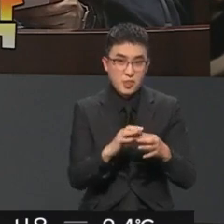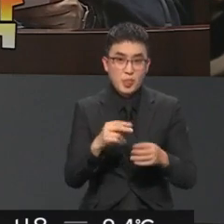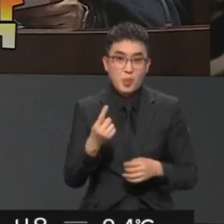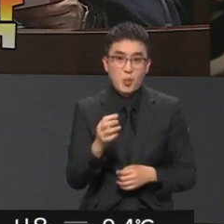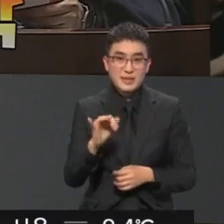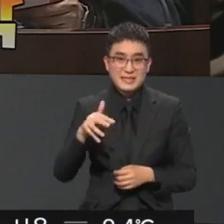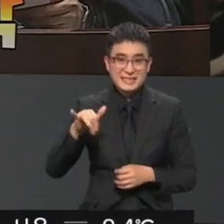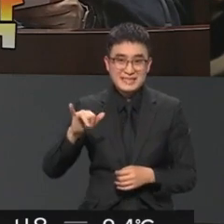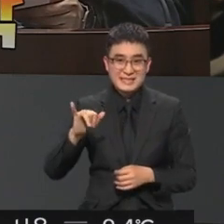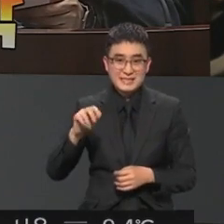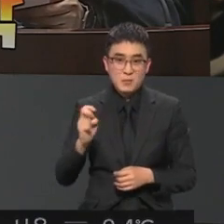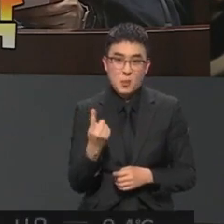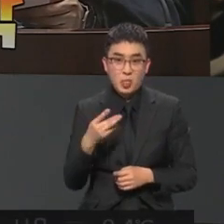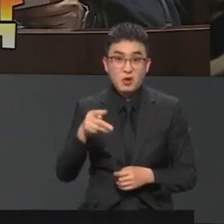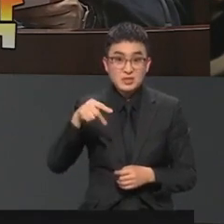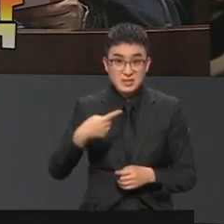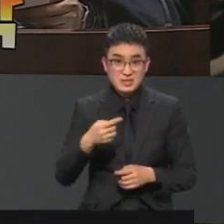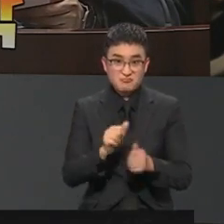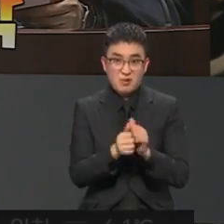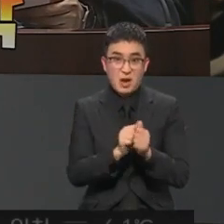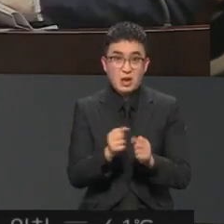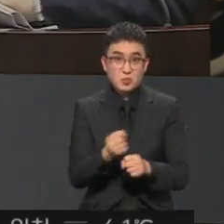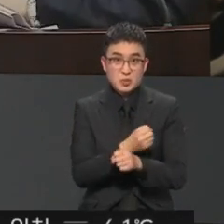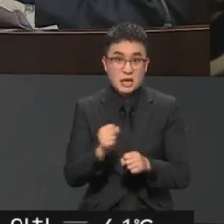올렸습니다. 한 장관의 답변까지 들어보시죠.